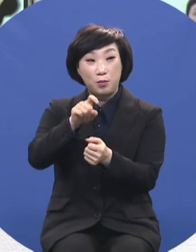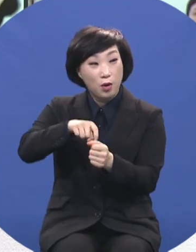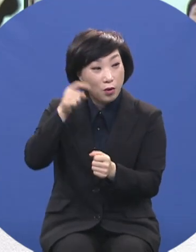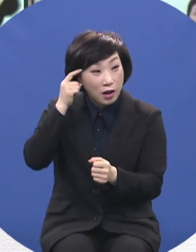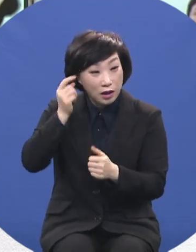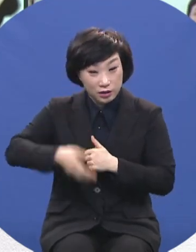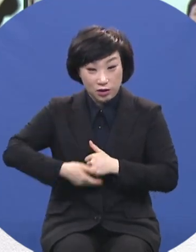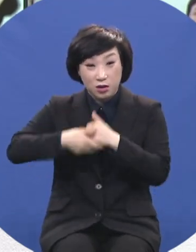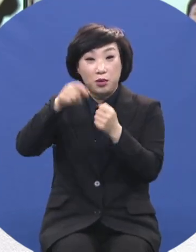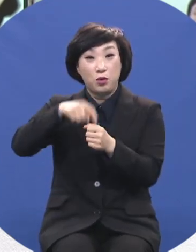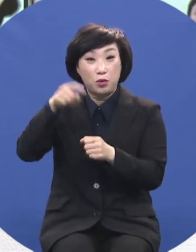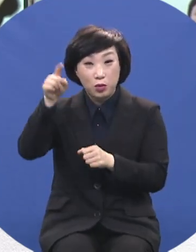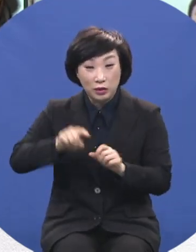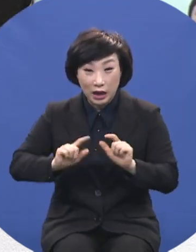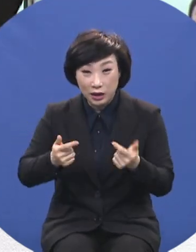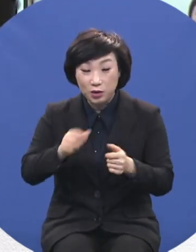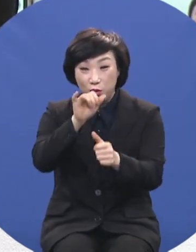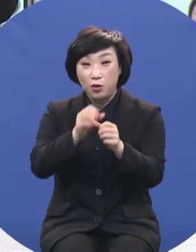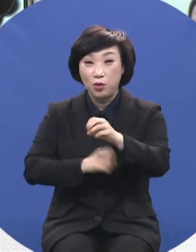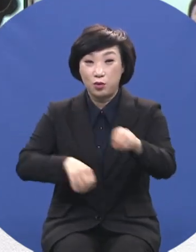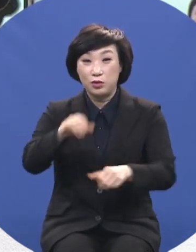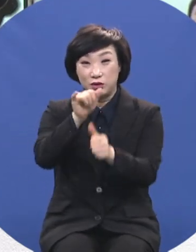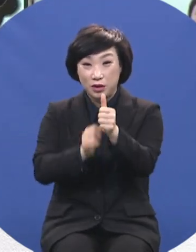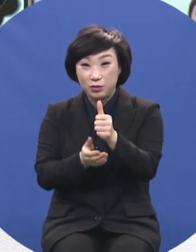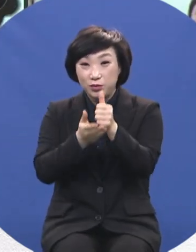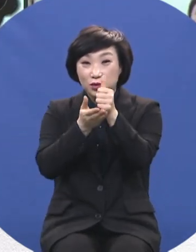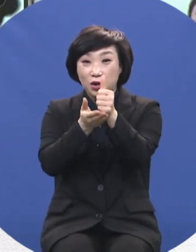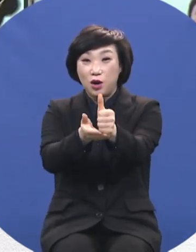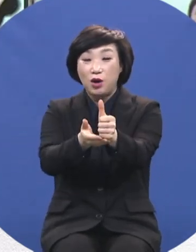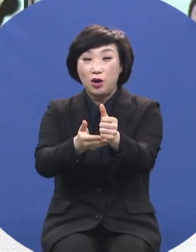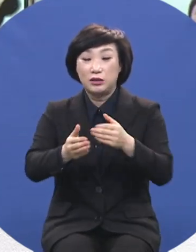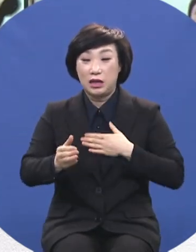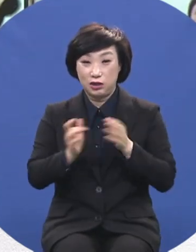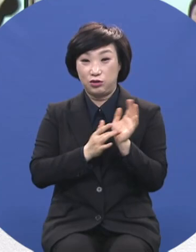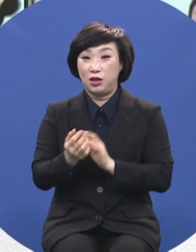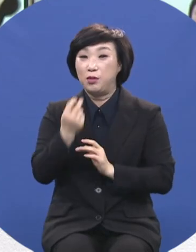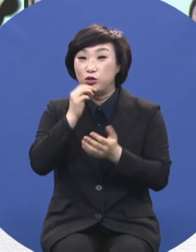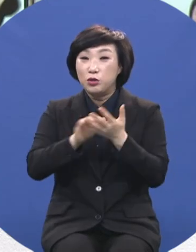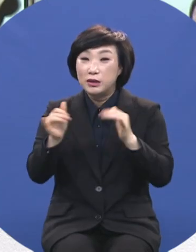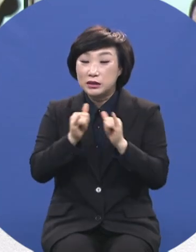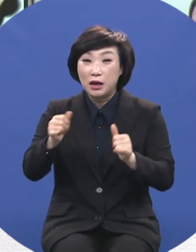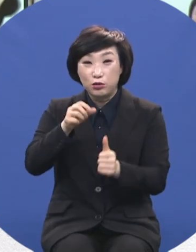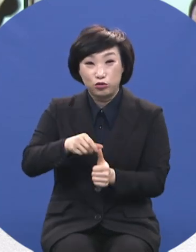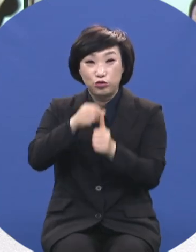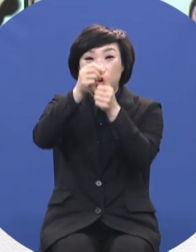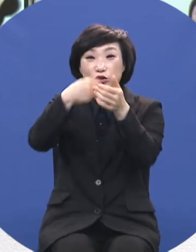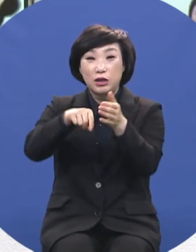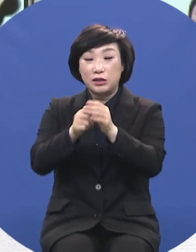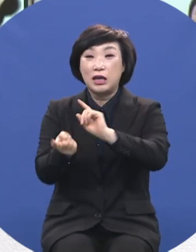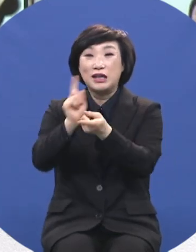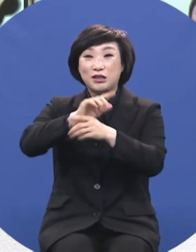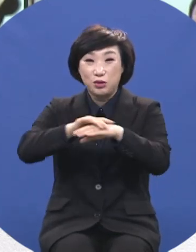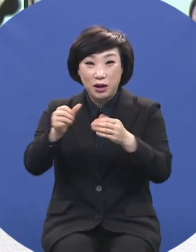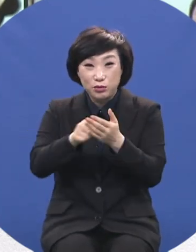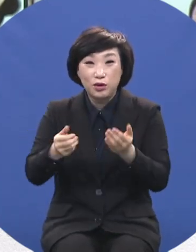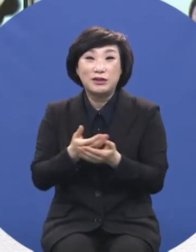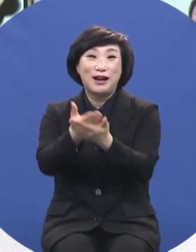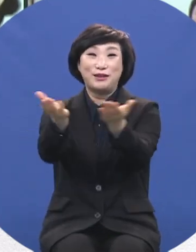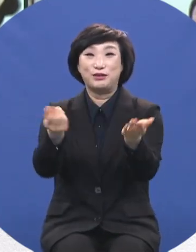도리어 섬기려 하고 자기 목숨을 많은 사람들을 살리기 위해서 대속물로 주러